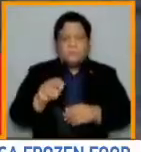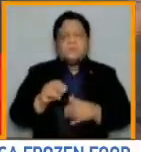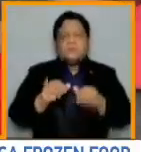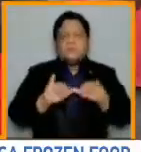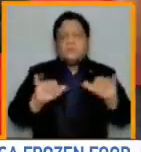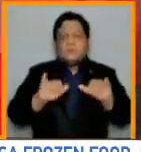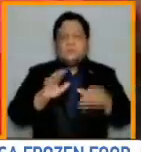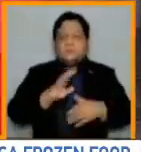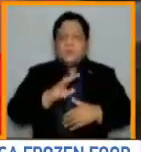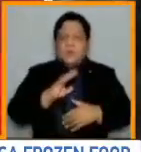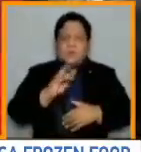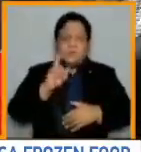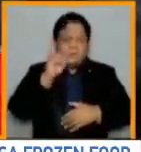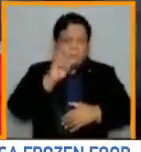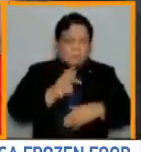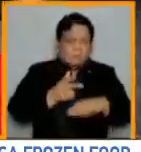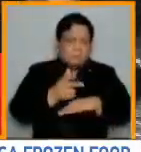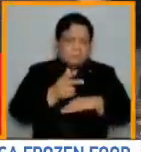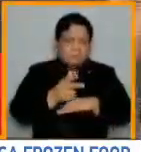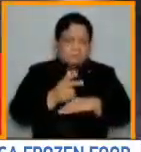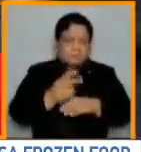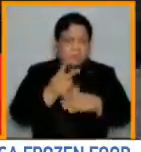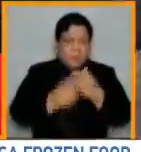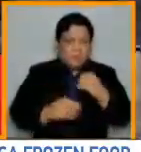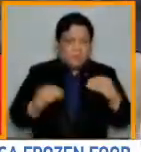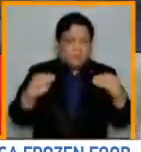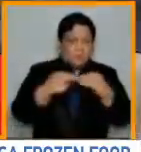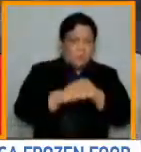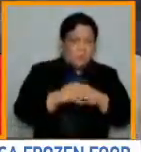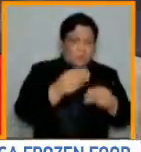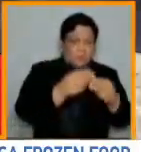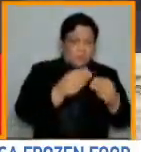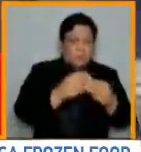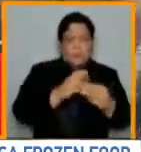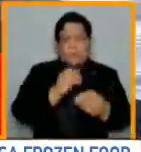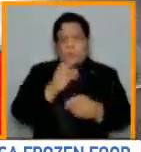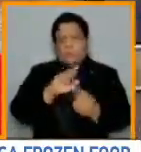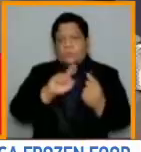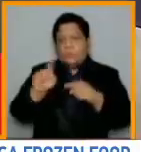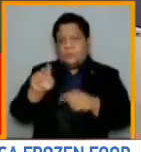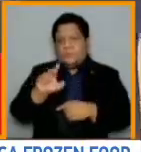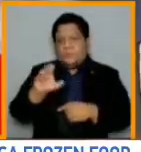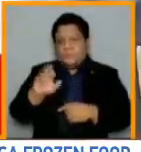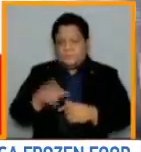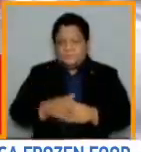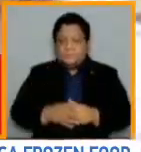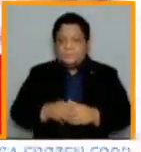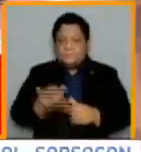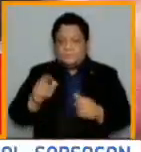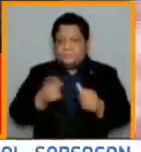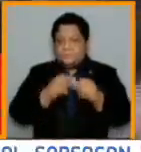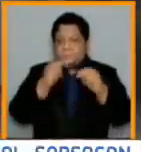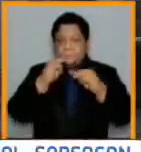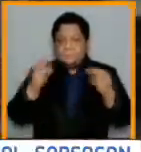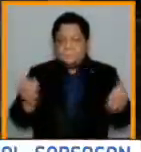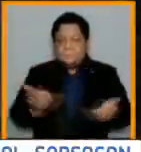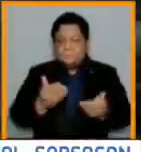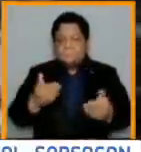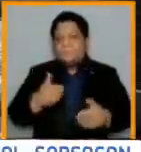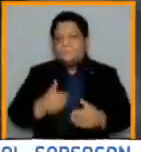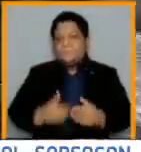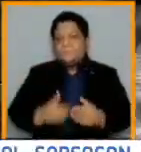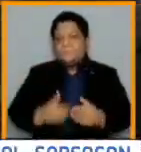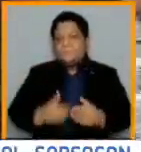sa Muntinlupa at papunta sa iba't ibang bahagi ng Metro Manila. Yan ang unang balita dito sa Muntinlupa. Ako po si Darlene